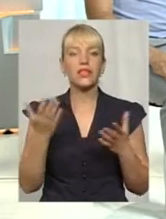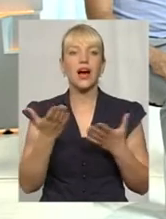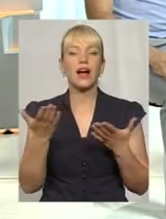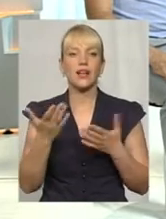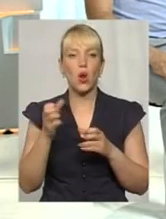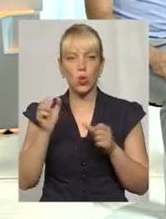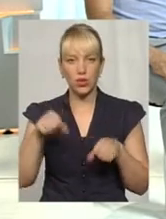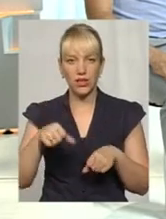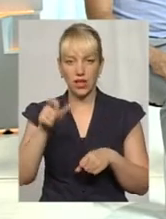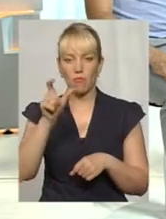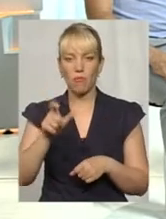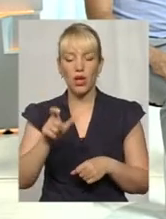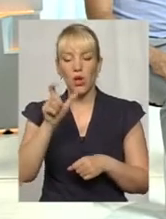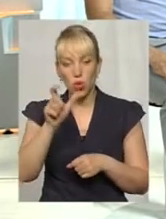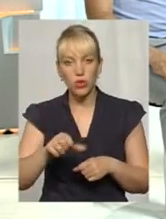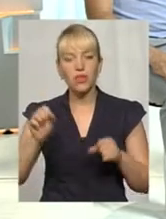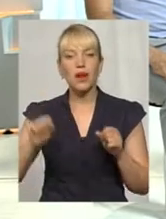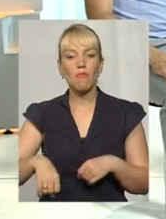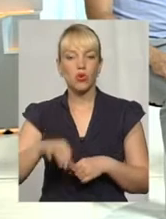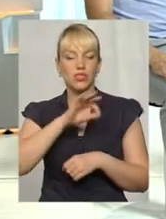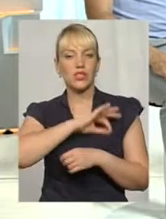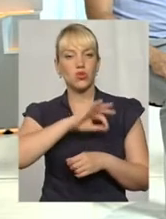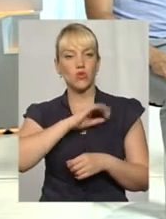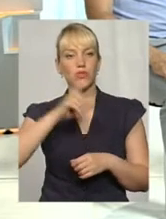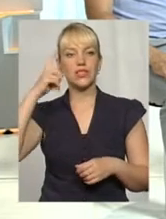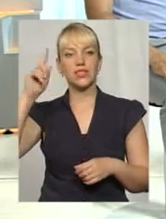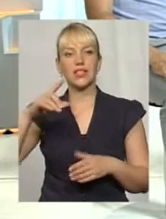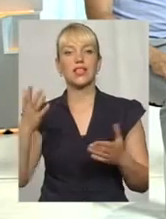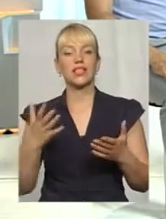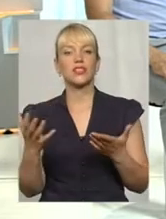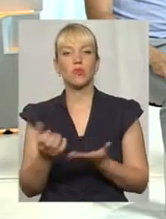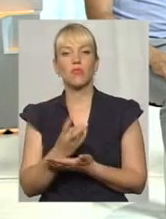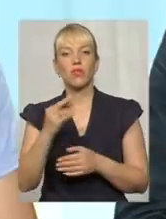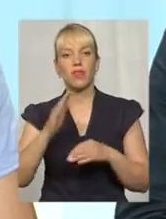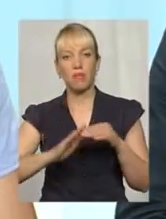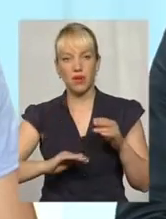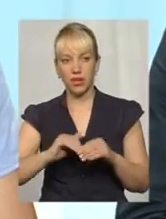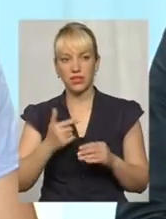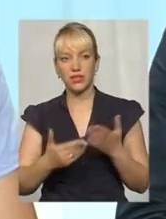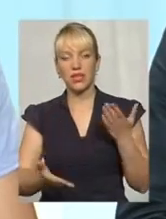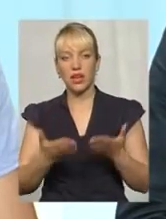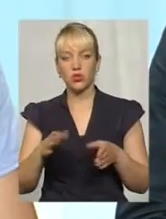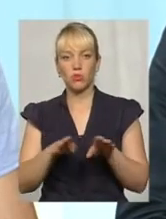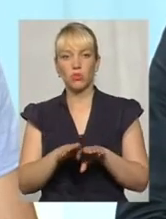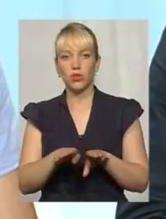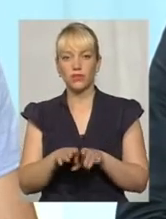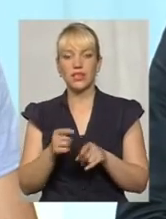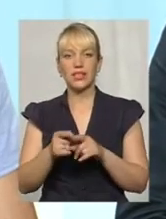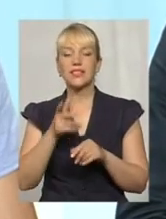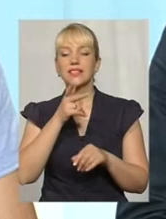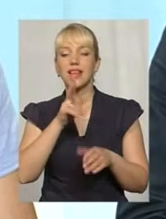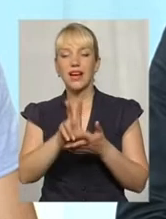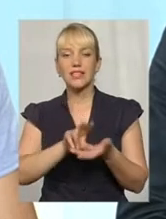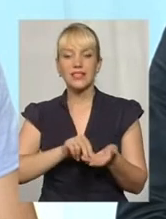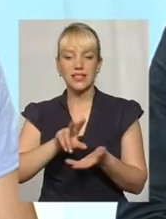людина може застосувати ті знання, які вона здобула на практиці? Так, дійсно так. Навіть якщо порівняти зразки цих тестових завдань і те,